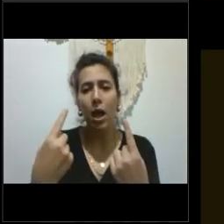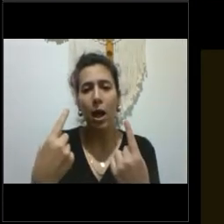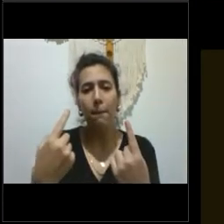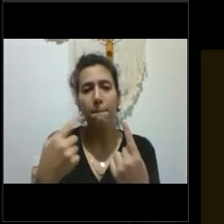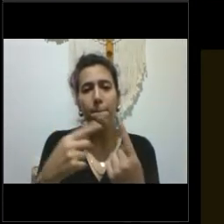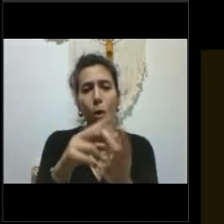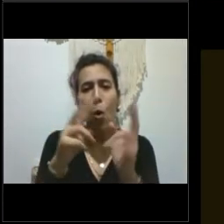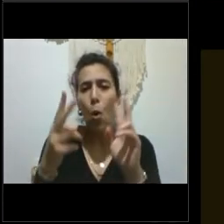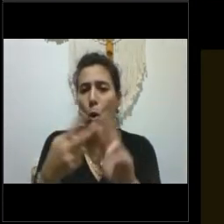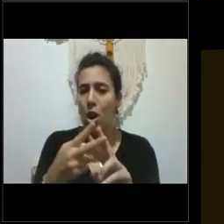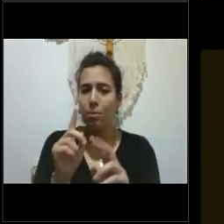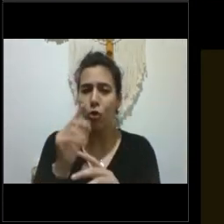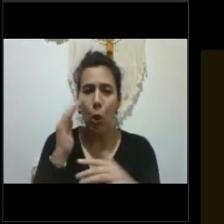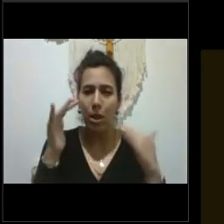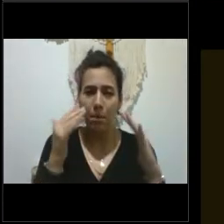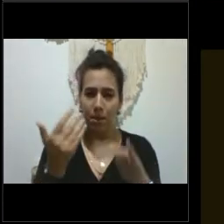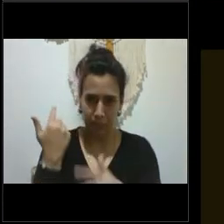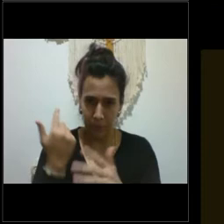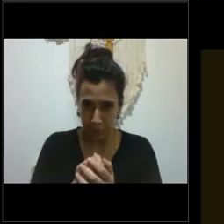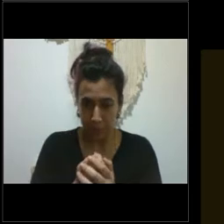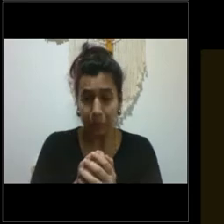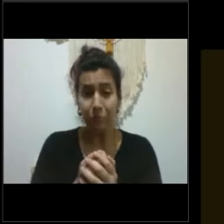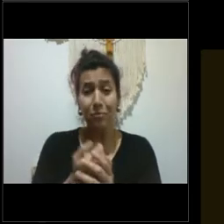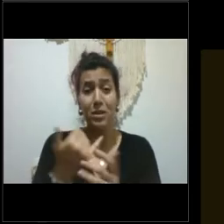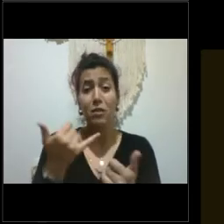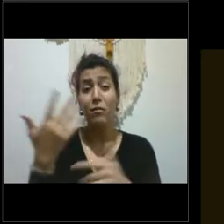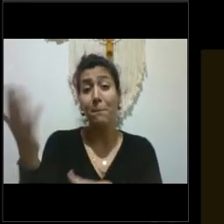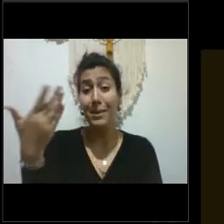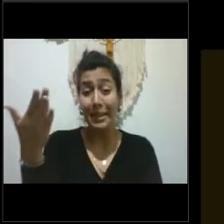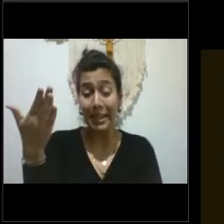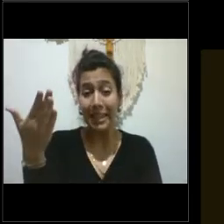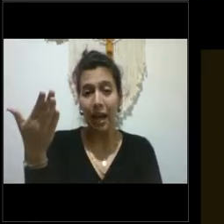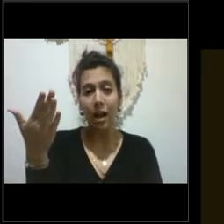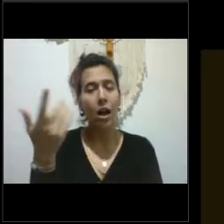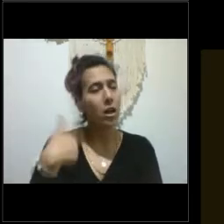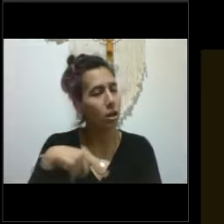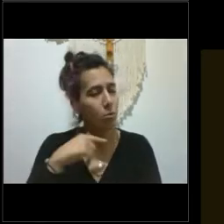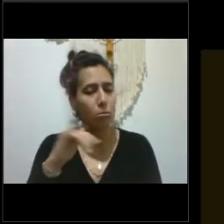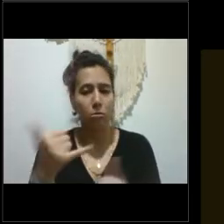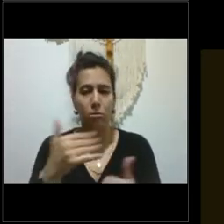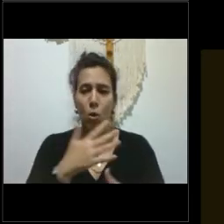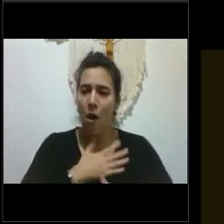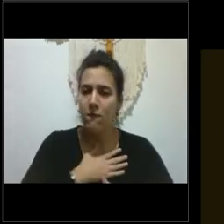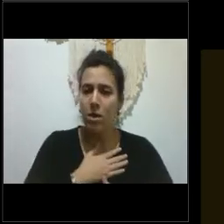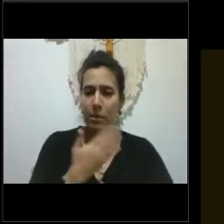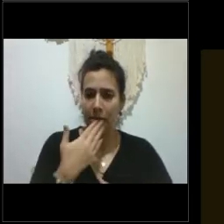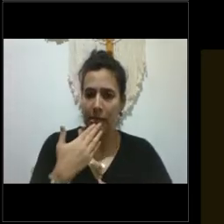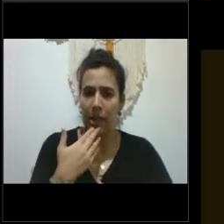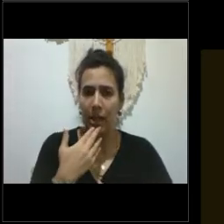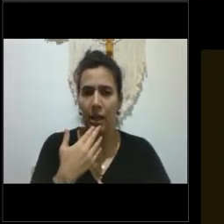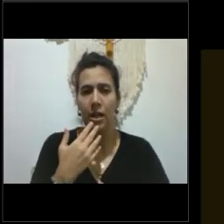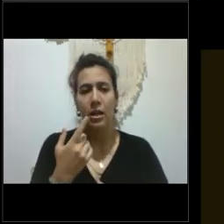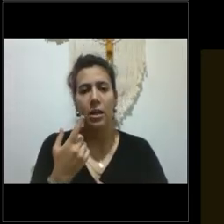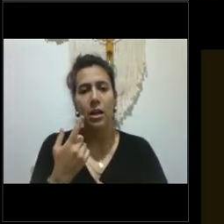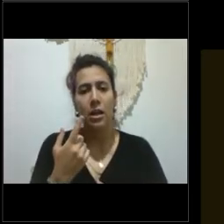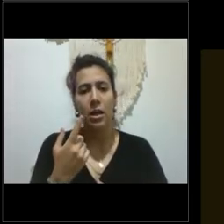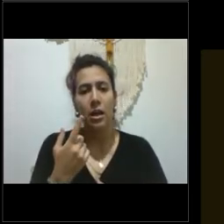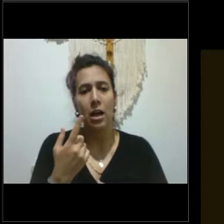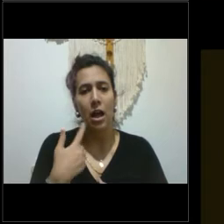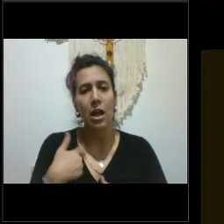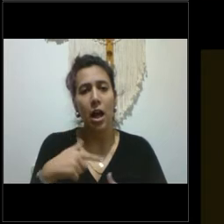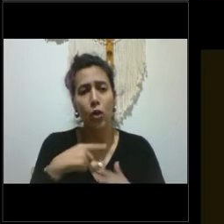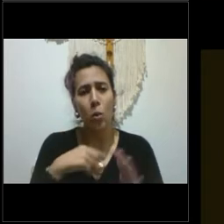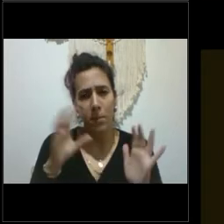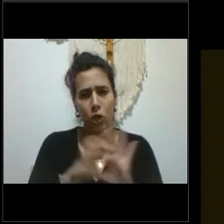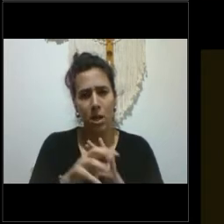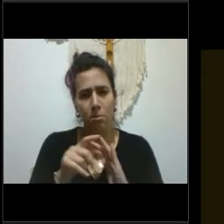והמדינה הזאת, עם כל זה שאנחנו ישראלים, אנחנו אוהבים את ישראל, אנחנו משקיעים פה בגלל סיבה מסוימת. המדינה הזאת